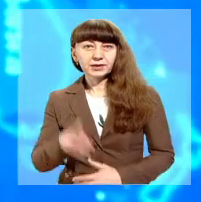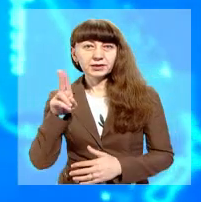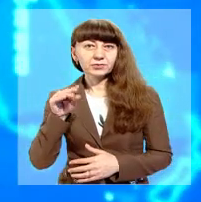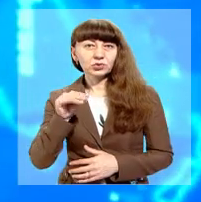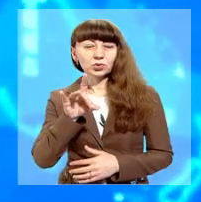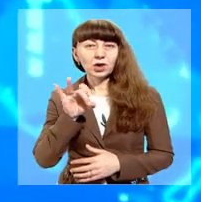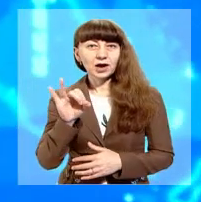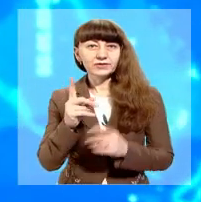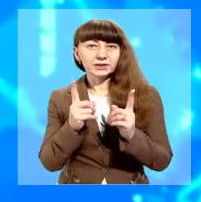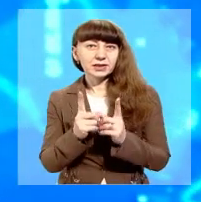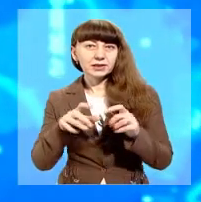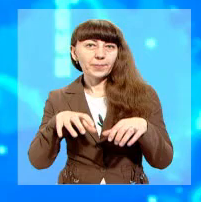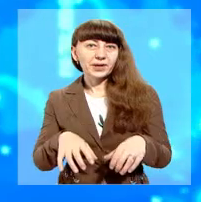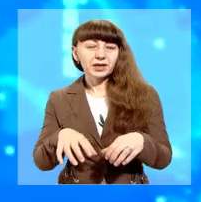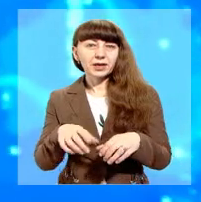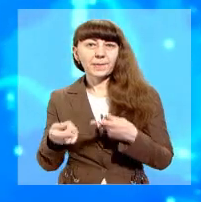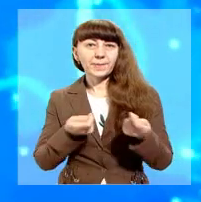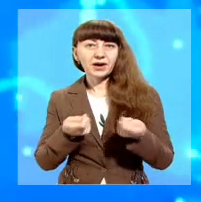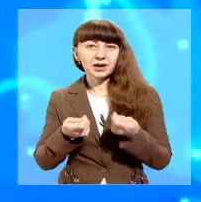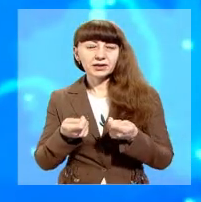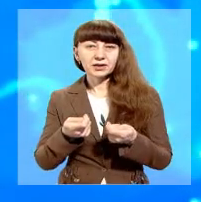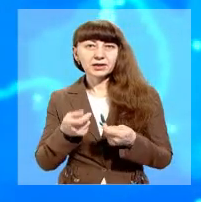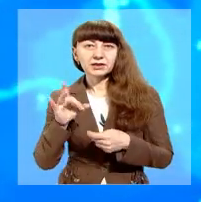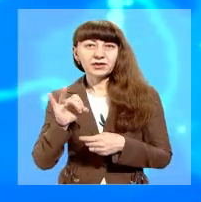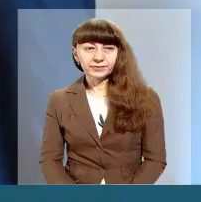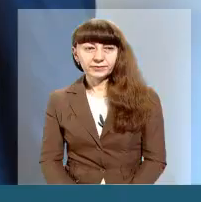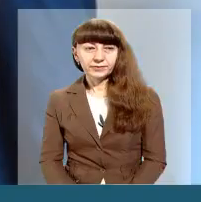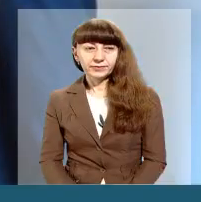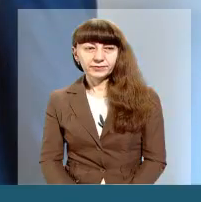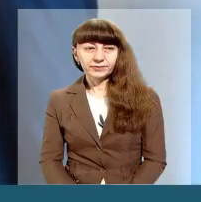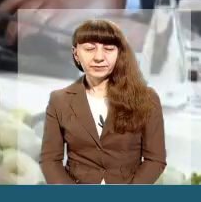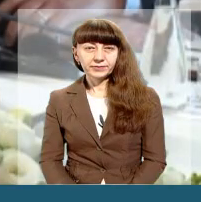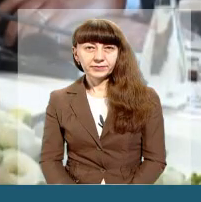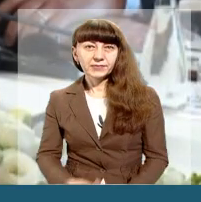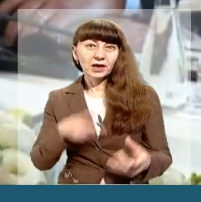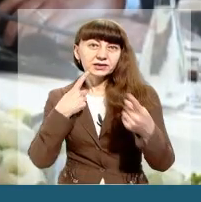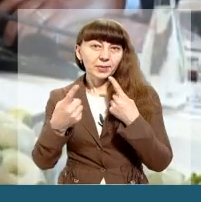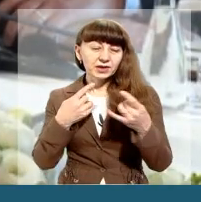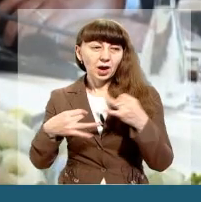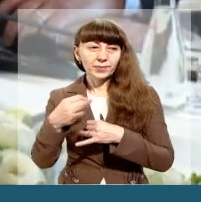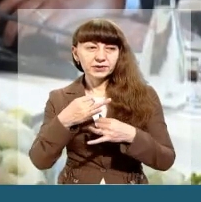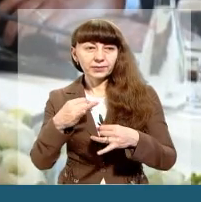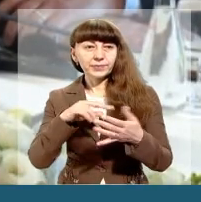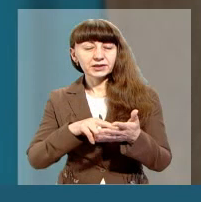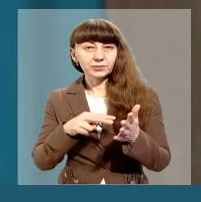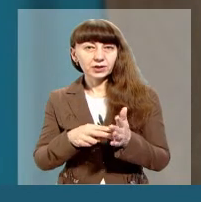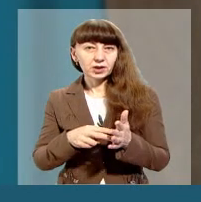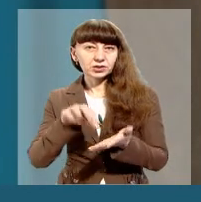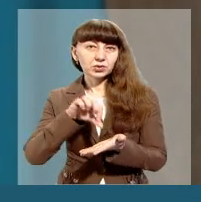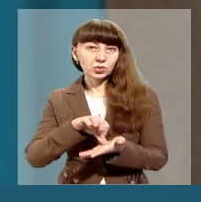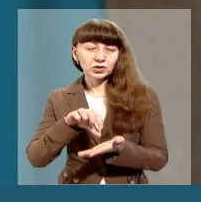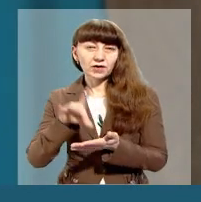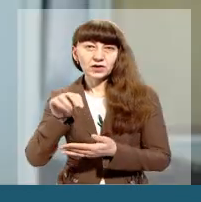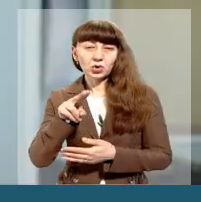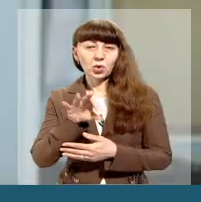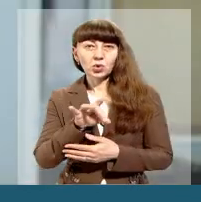Касым-Жомарт Токаев встретился с председателем правления Савика Групп. Собеседники обсудили перспективы присутствия Савика